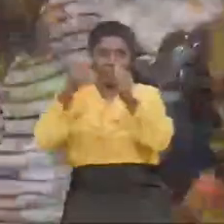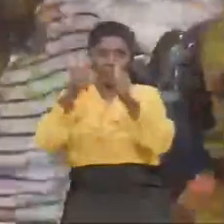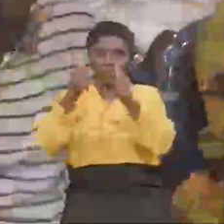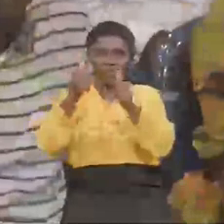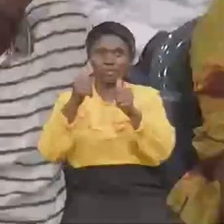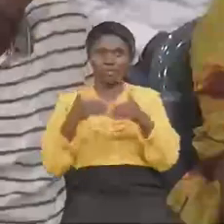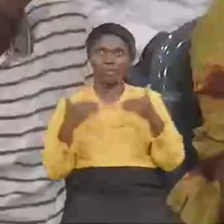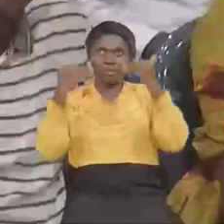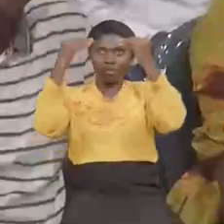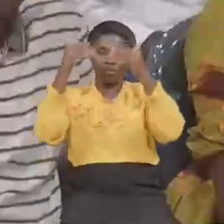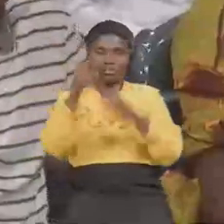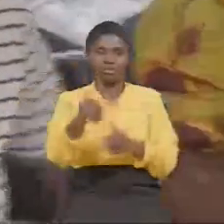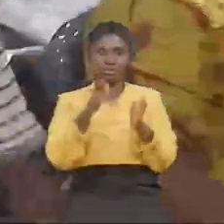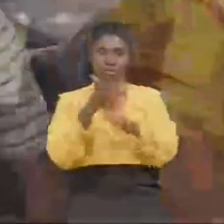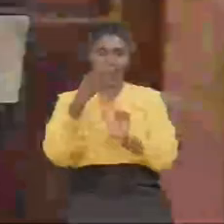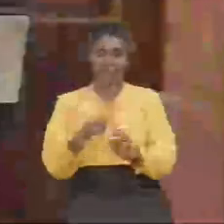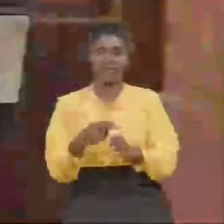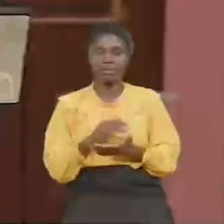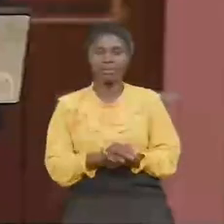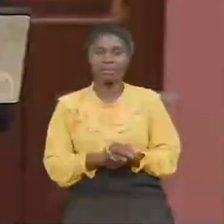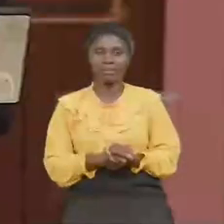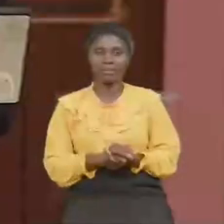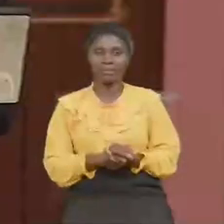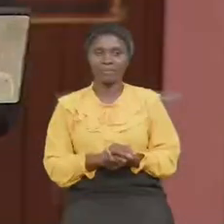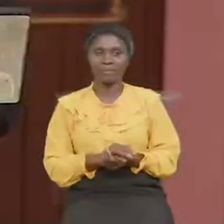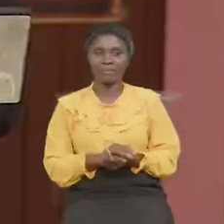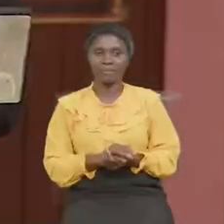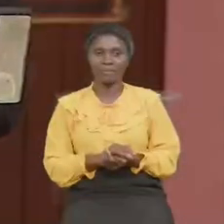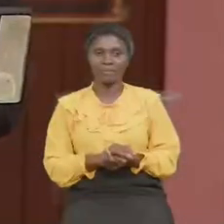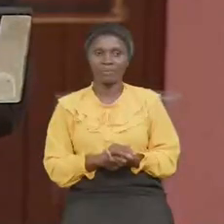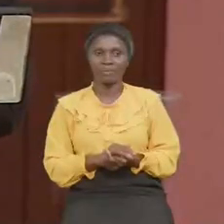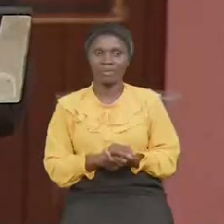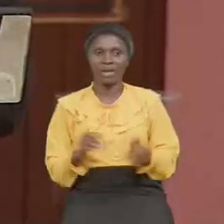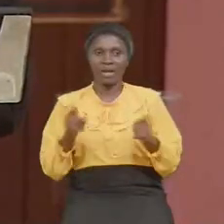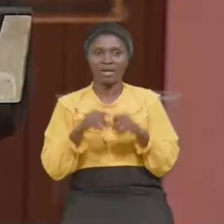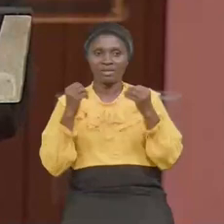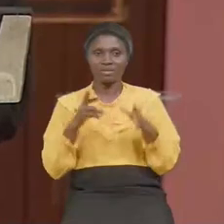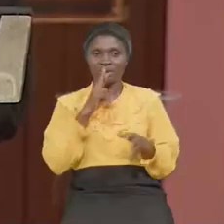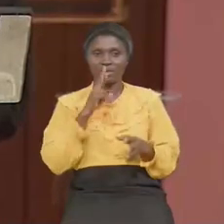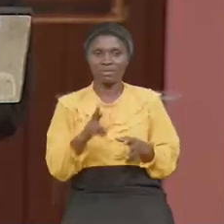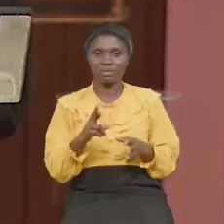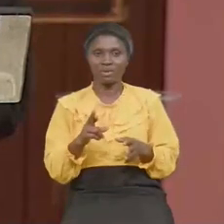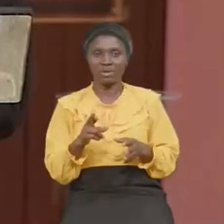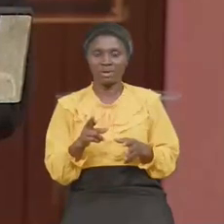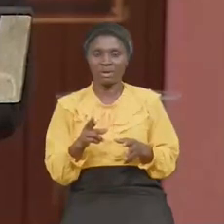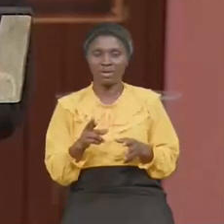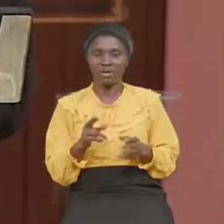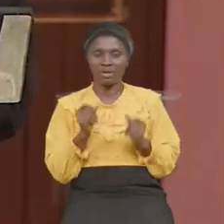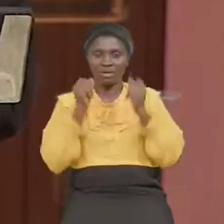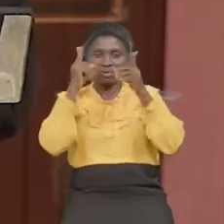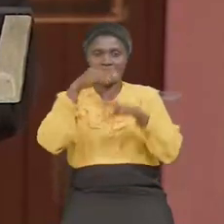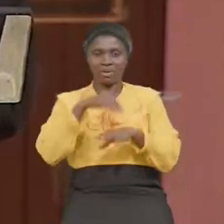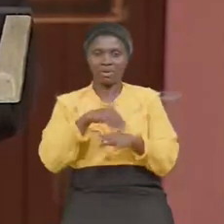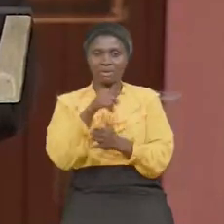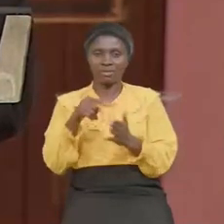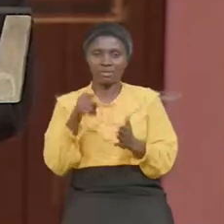même qu'il a été pour plusieurs sujets d'effroi, tant son visage était défiguré, tant son aspect différait de celui